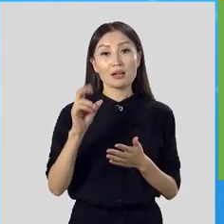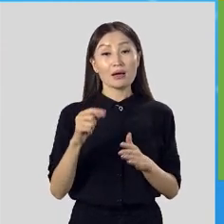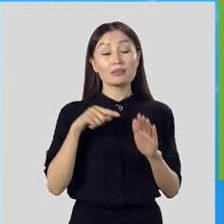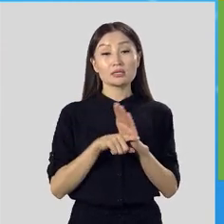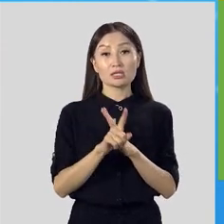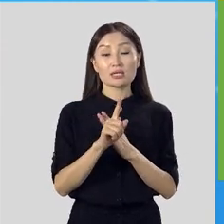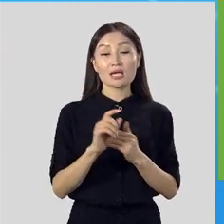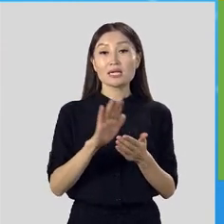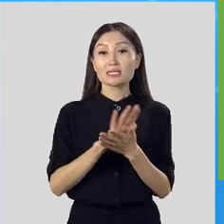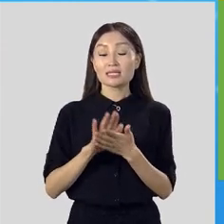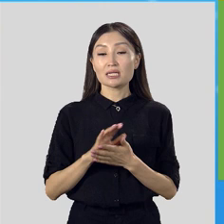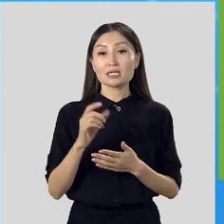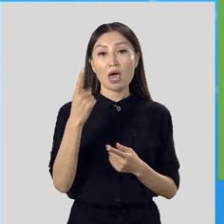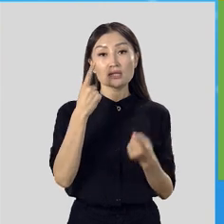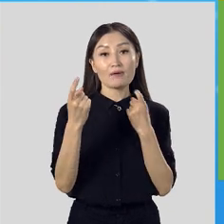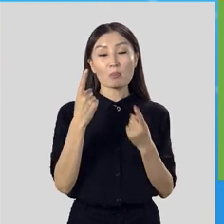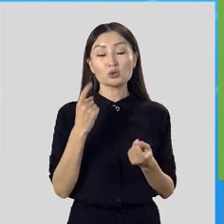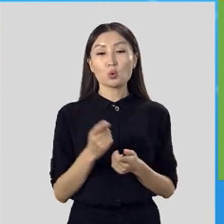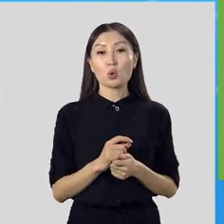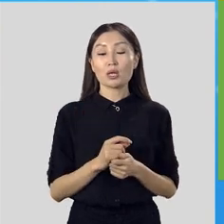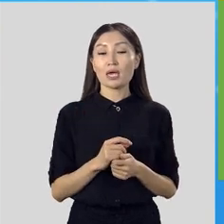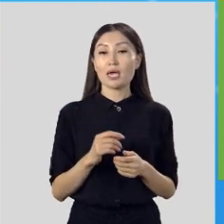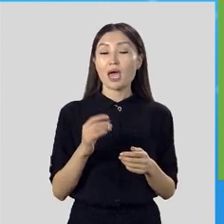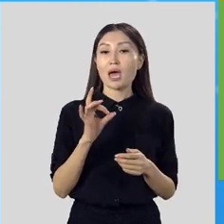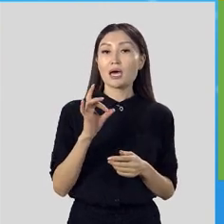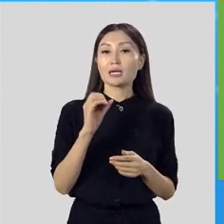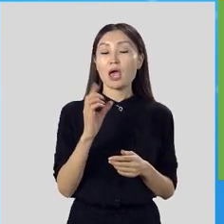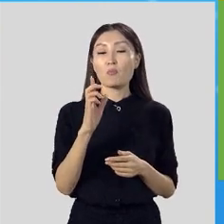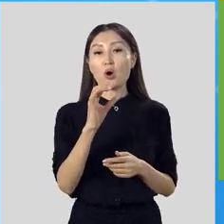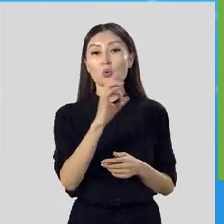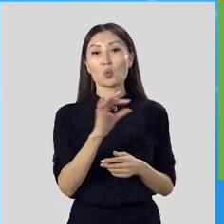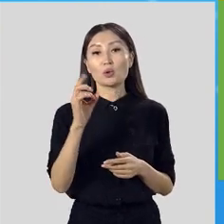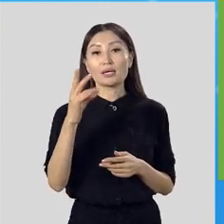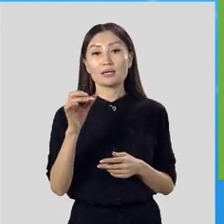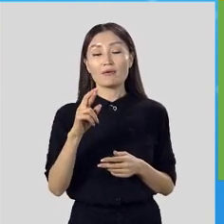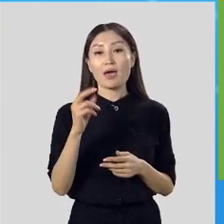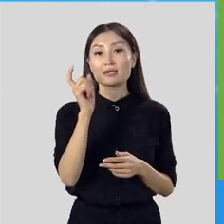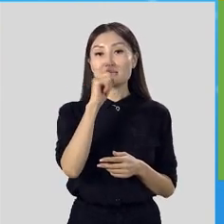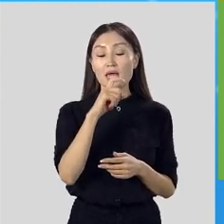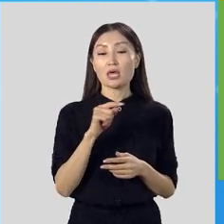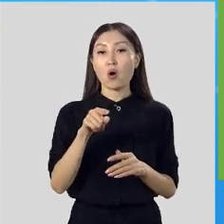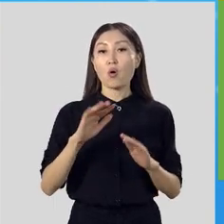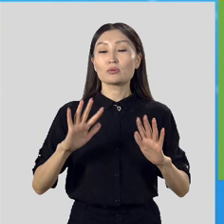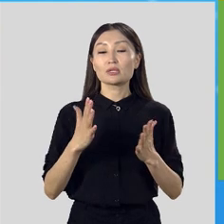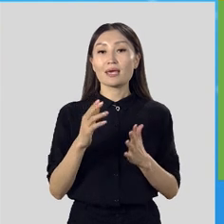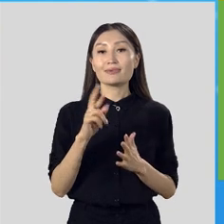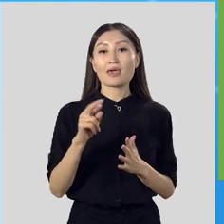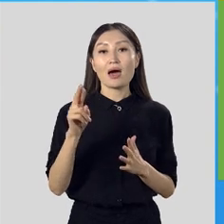начинается с синтеза информационной рибонуклеиновой кислоты. Он происходит в